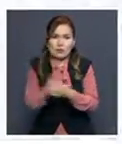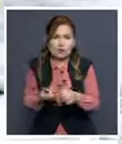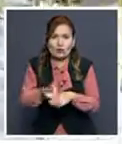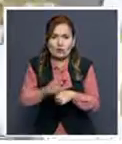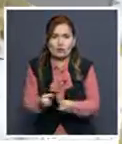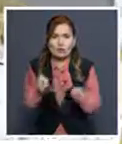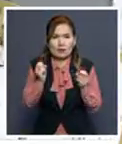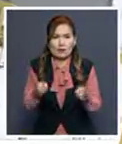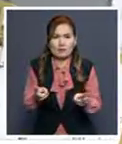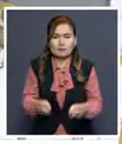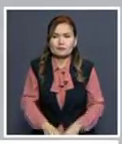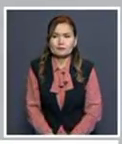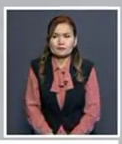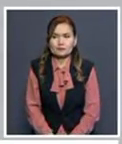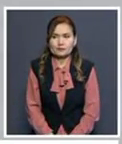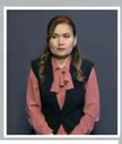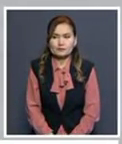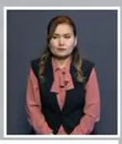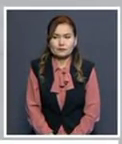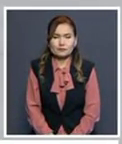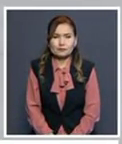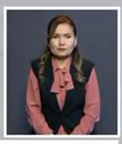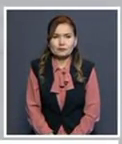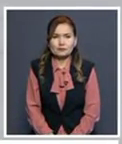Сондықтан қауіп жоқ емес.